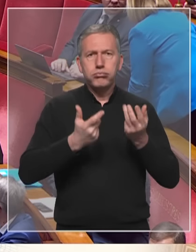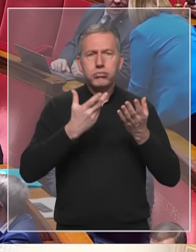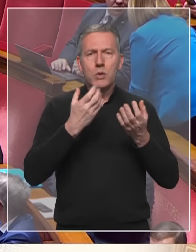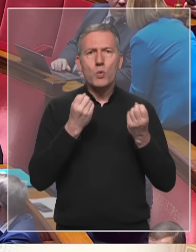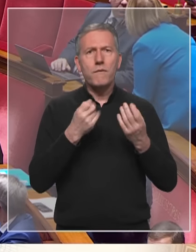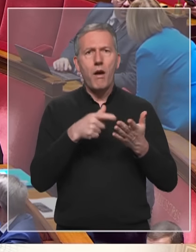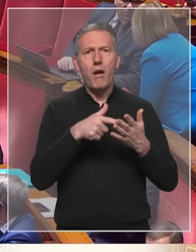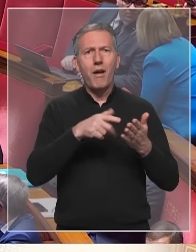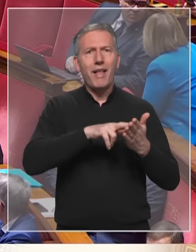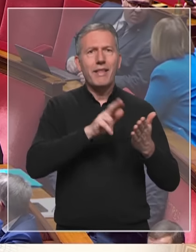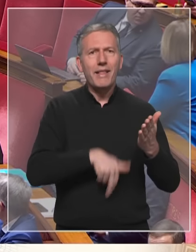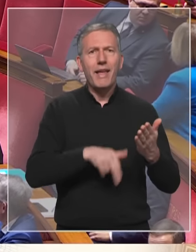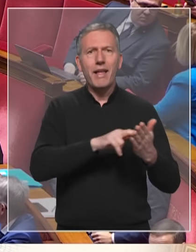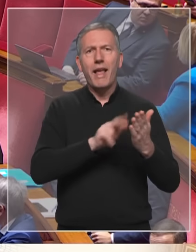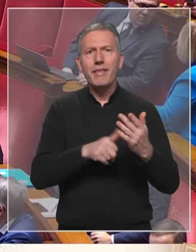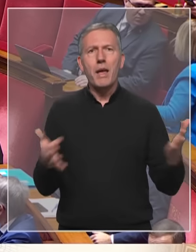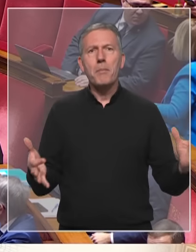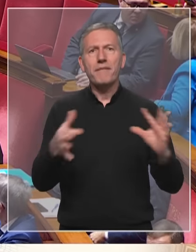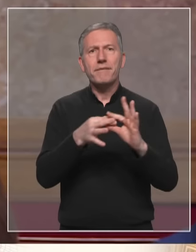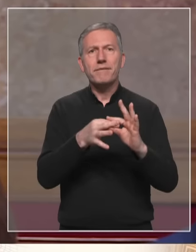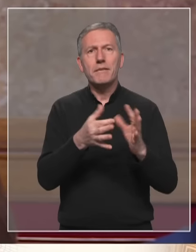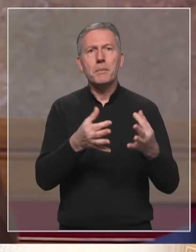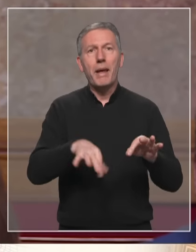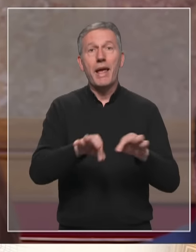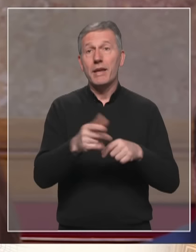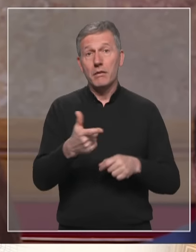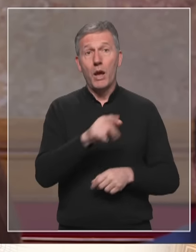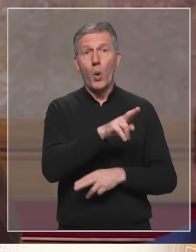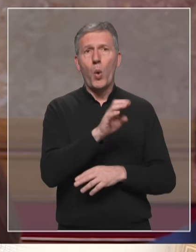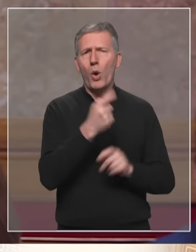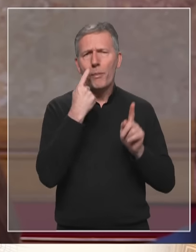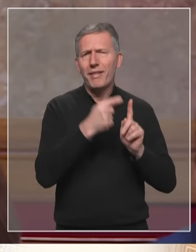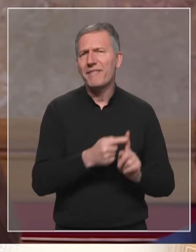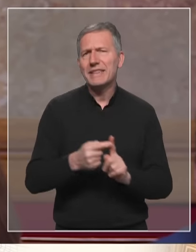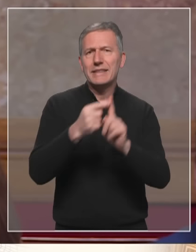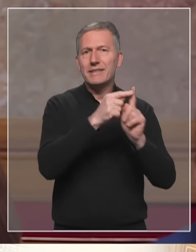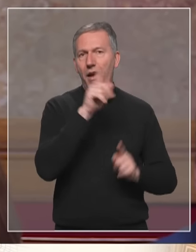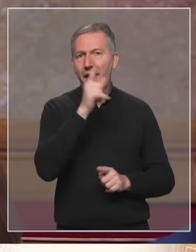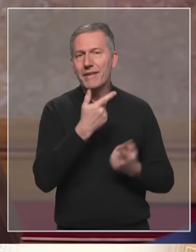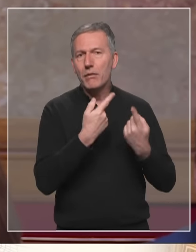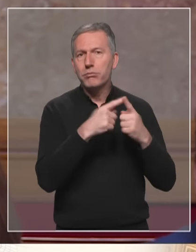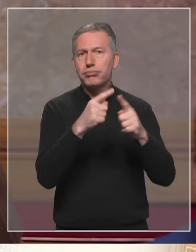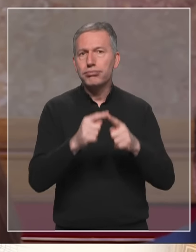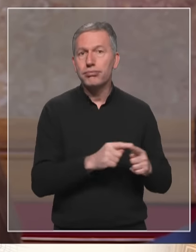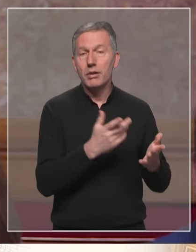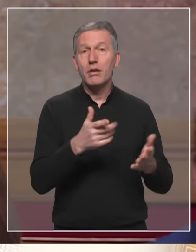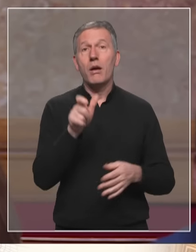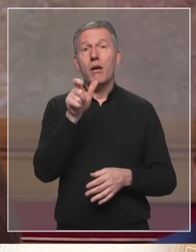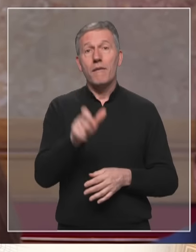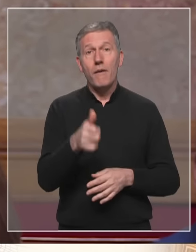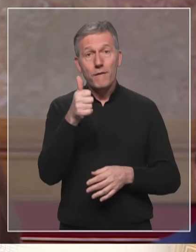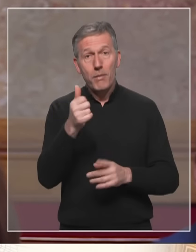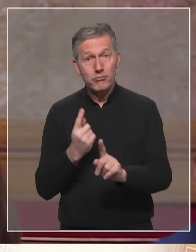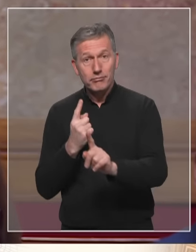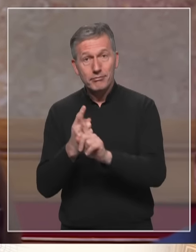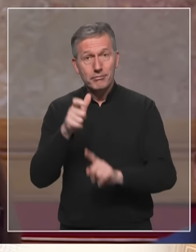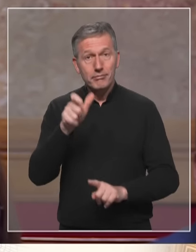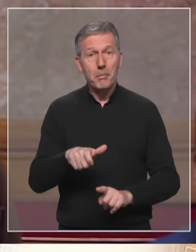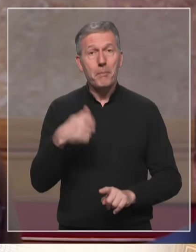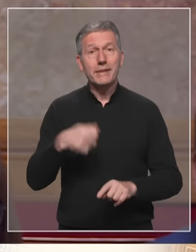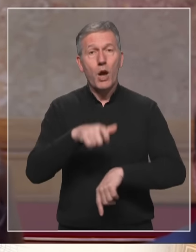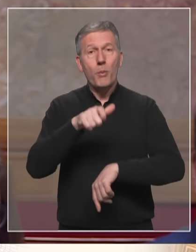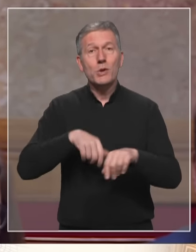traités. Dans une Union européenne divisée sur ce sujet, vous avez rencontré une nouvelle fois la présidente de la Commission européenne pour lui faire